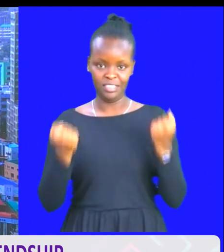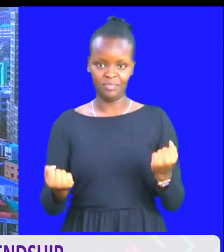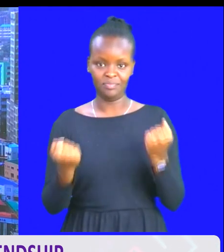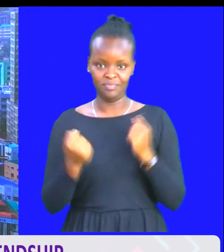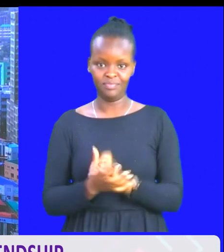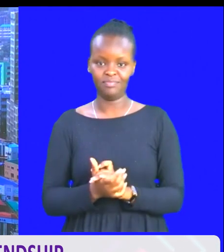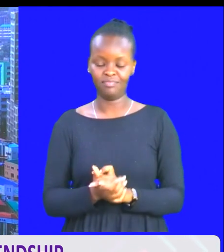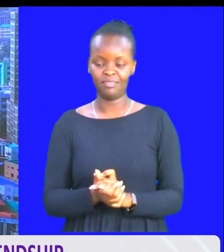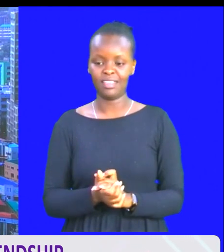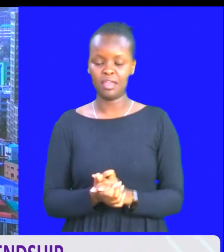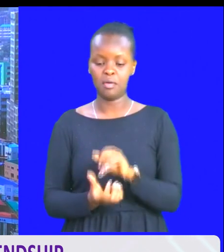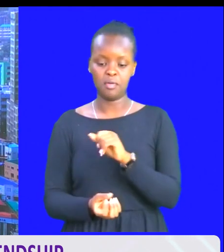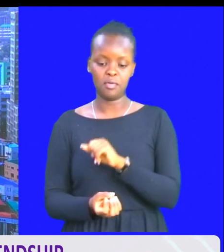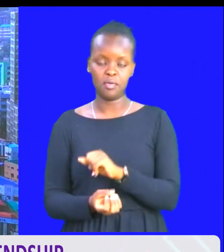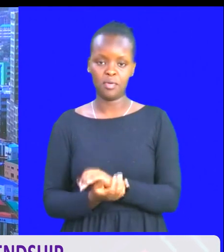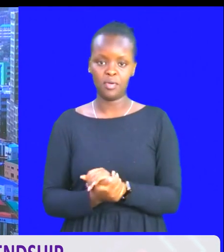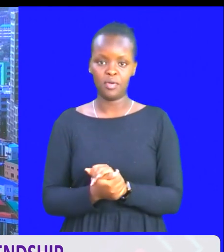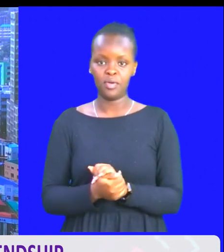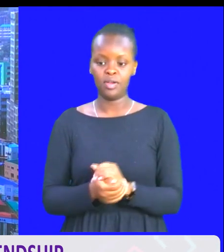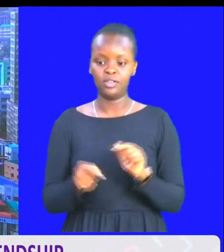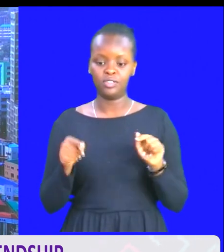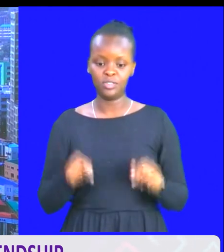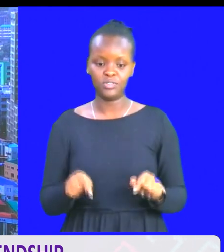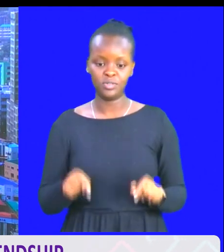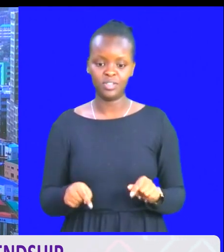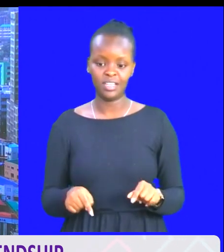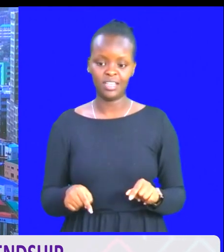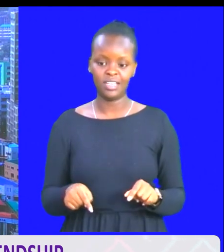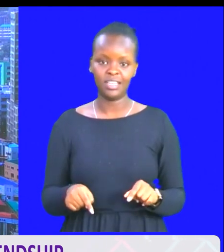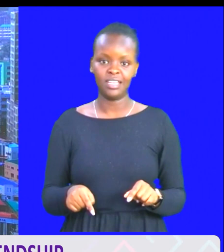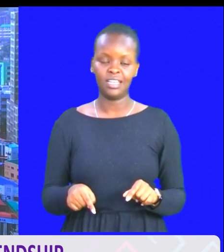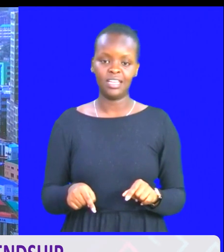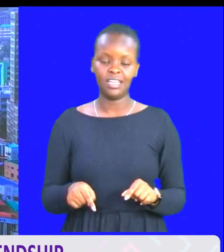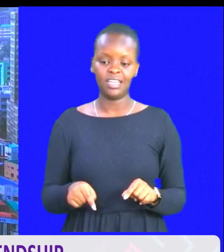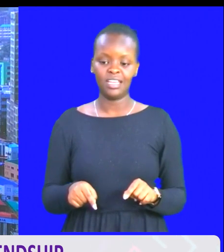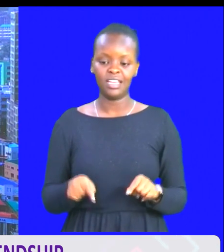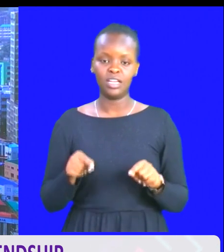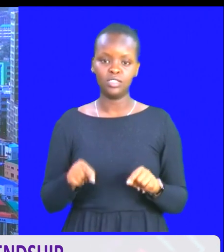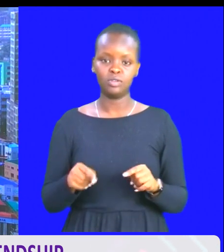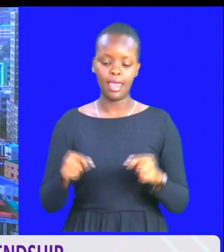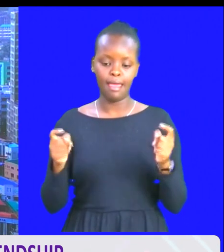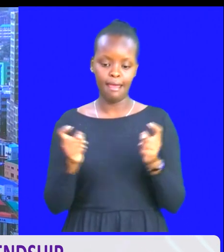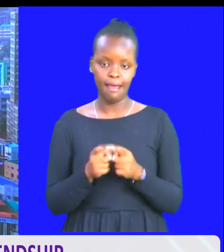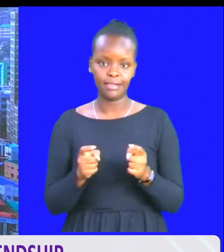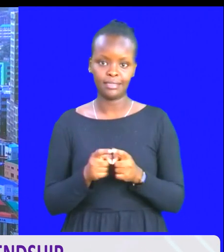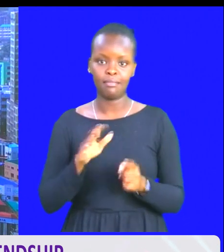kwanza umetaja gym partner nikakumbuka leo nimeumiza wangu pole sana umemwangusha bana you have to make up for